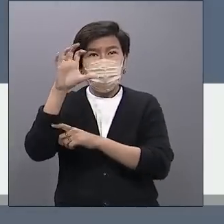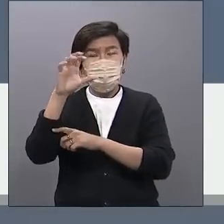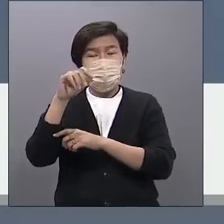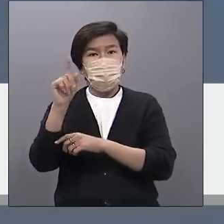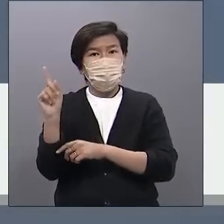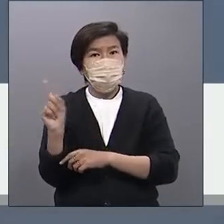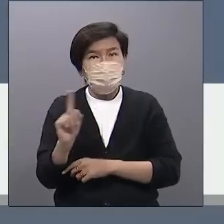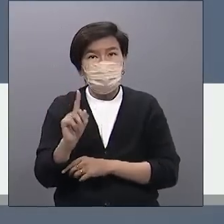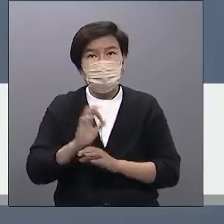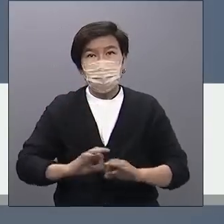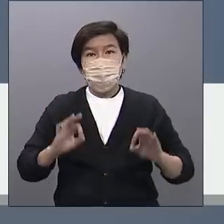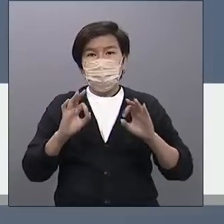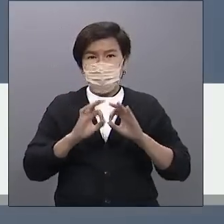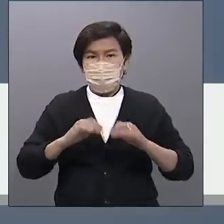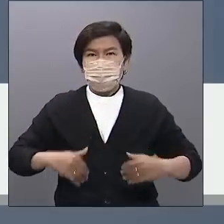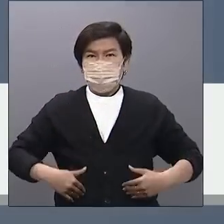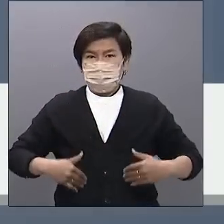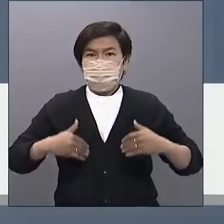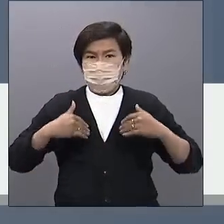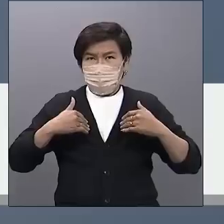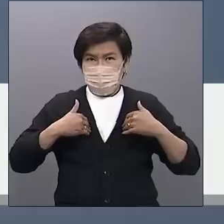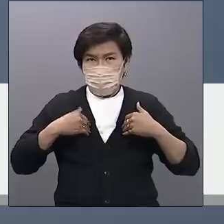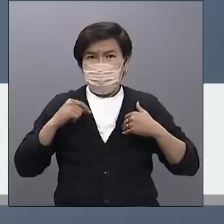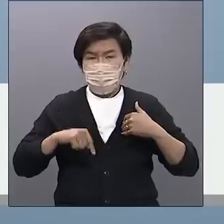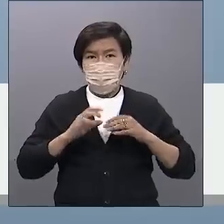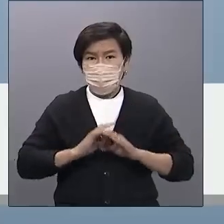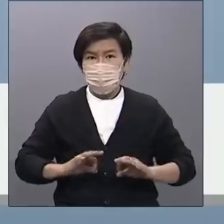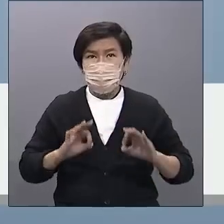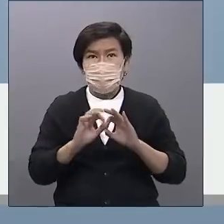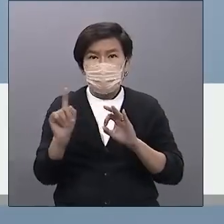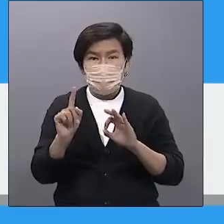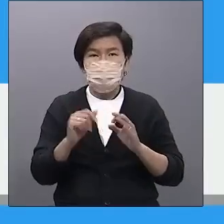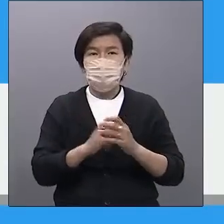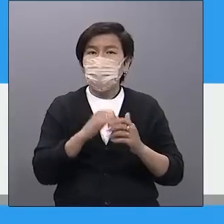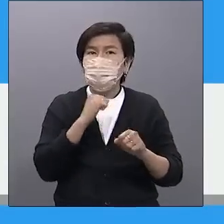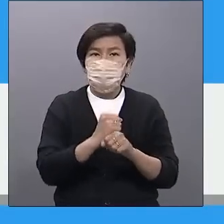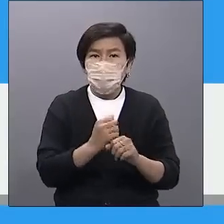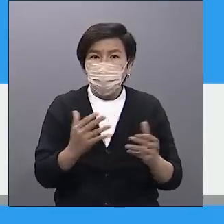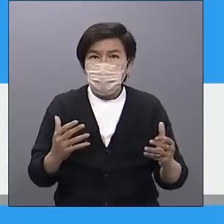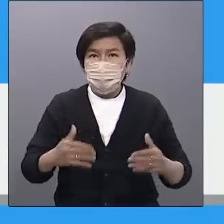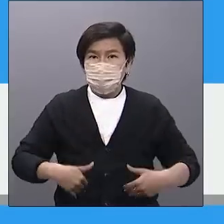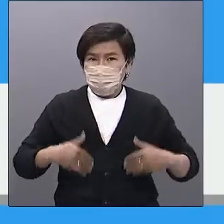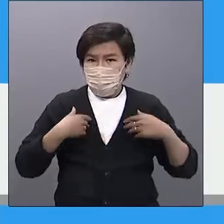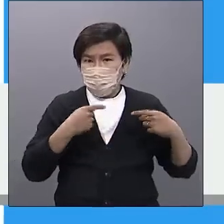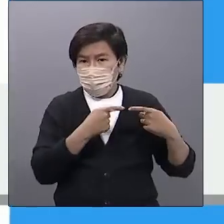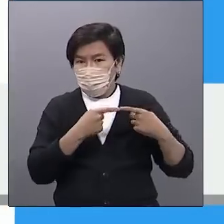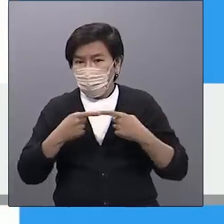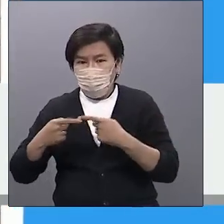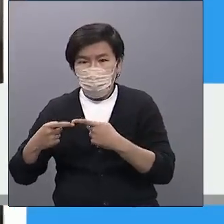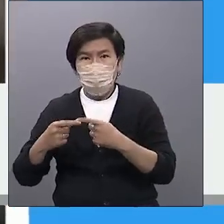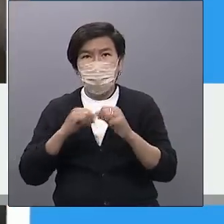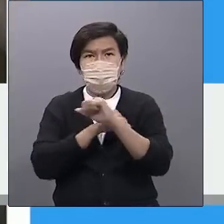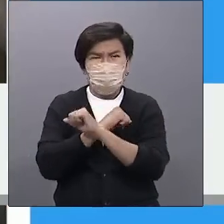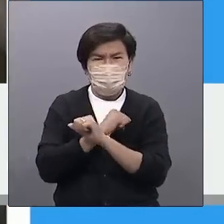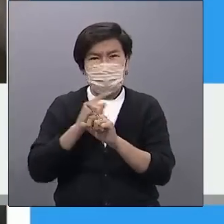เรื่องของการมีชีวิตอยู่แต่มันหมายถึงการเอาชีวิตรอดบางคนก็ตั้งคำถามถึงการช่วยเหลือจาก